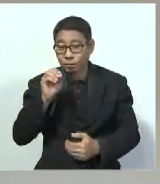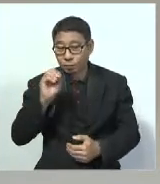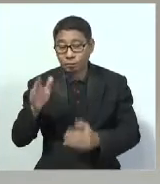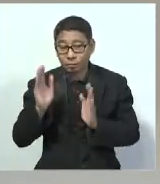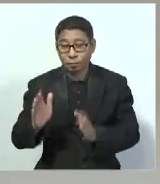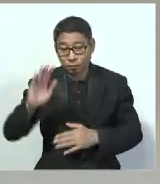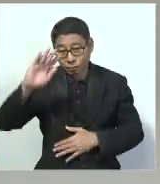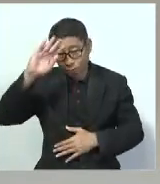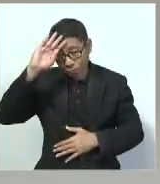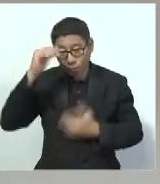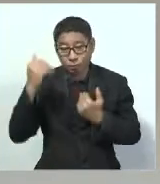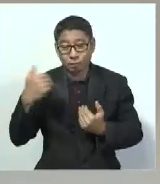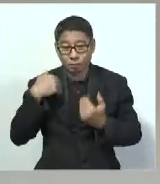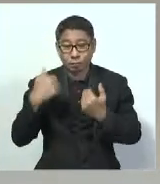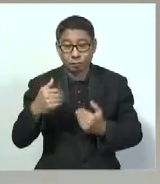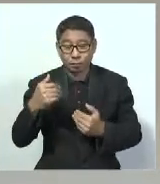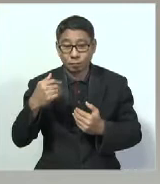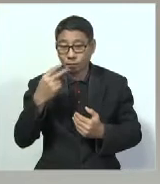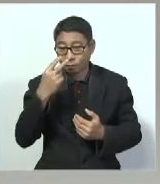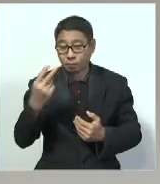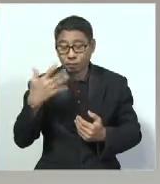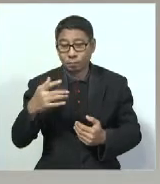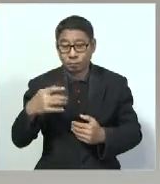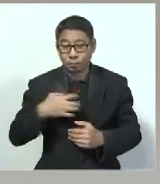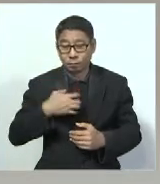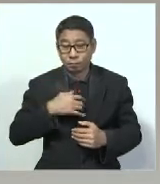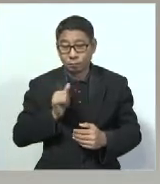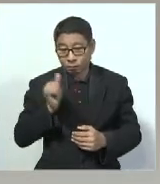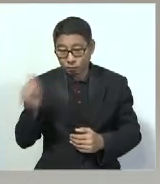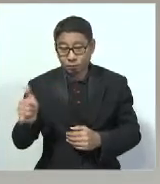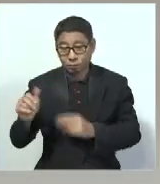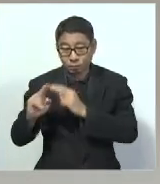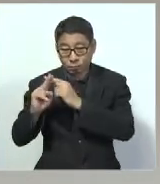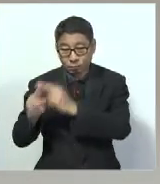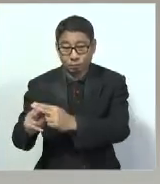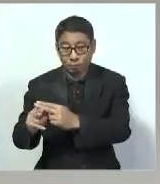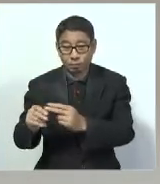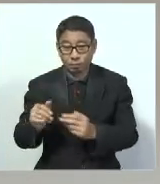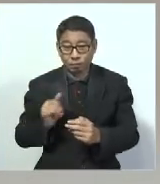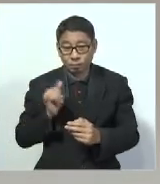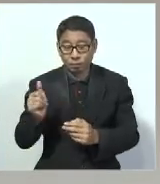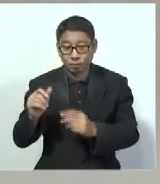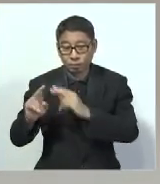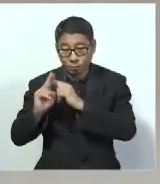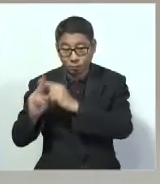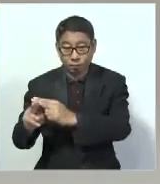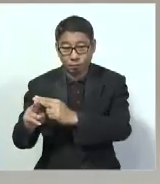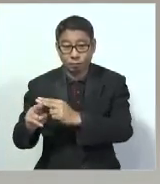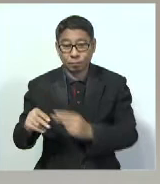ามีคนไข้มีอาการอย่างนี้สัญญาณชีพอย่างนี้ต้องการจะเดินทางไปรักษาที่นู่นเองโดยขอเดินทางไปเองด้วยนะ